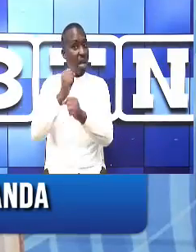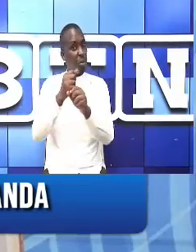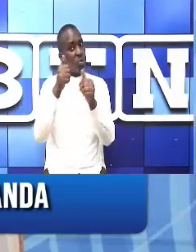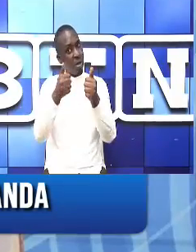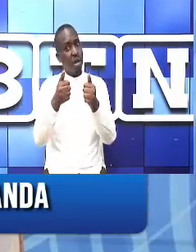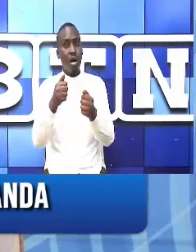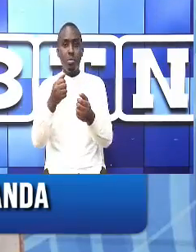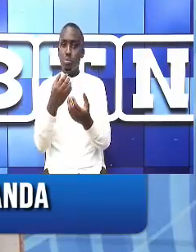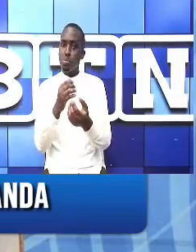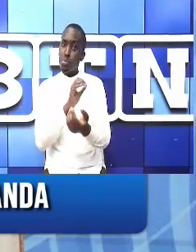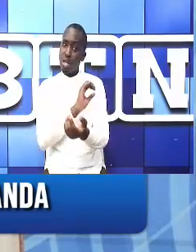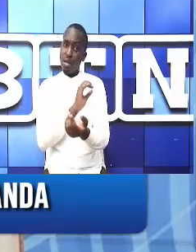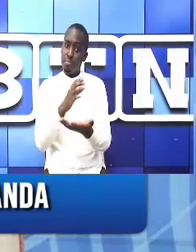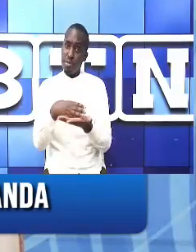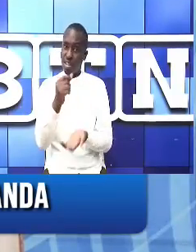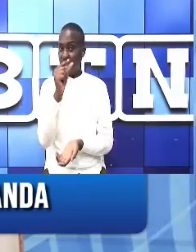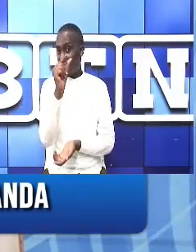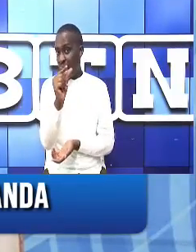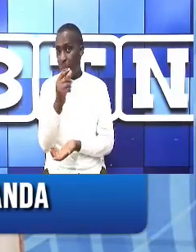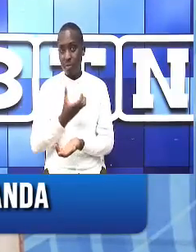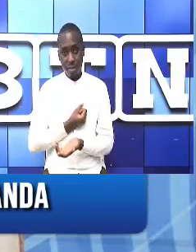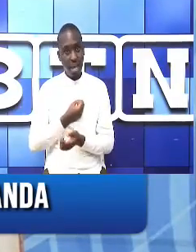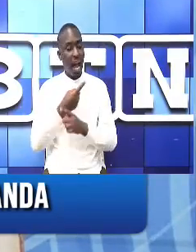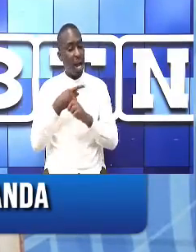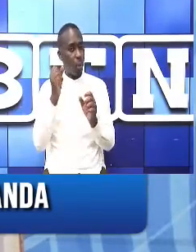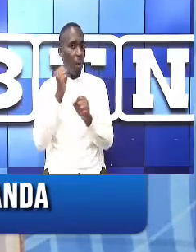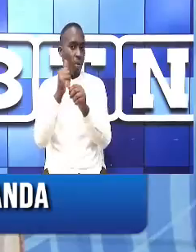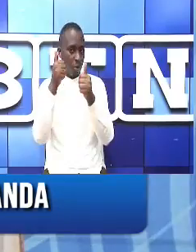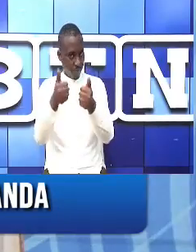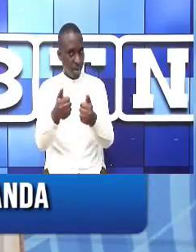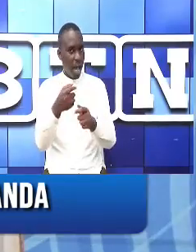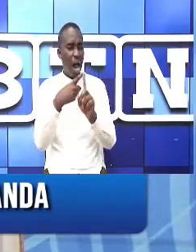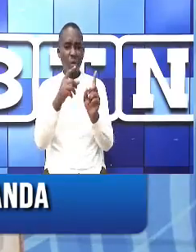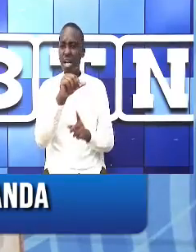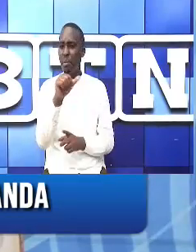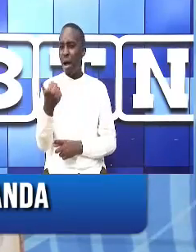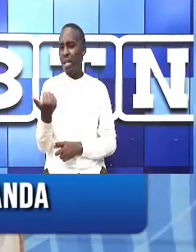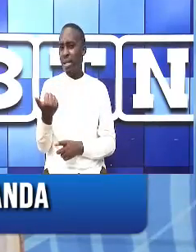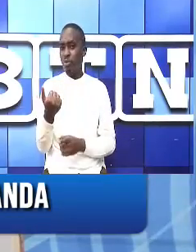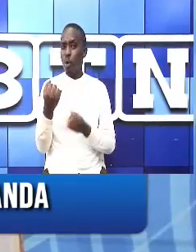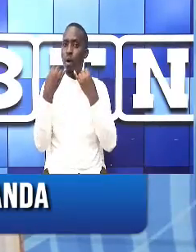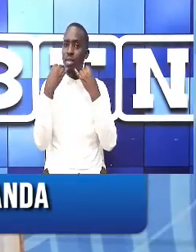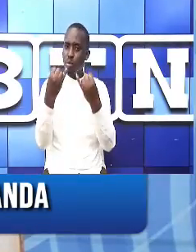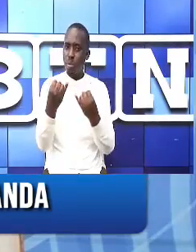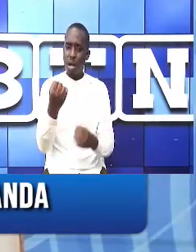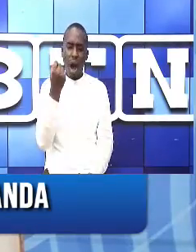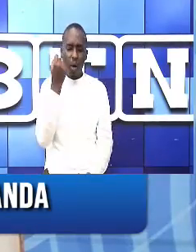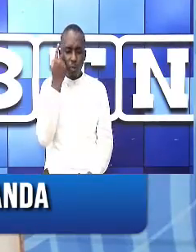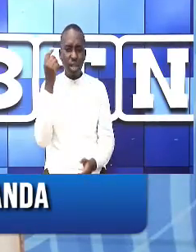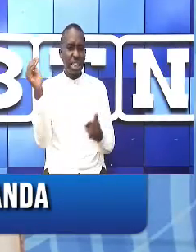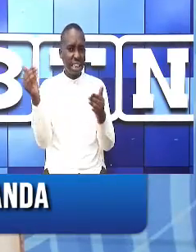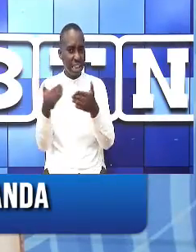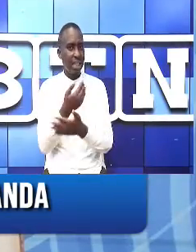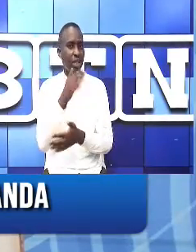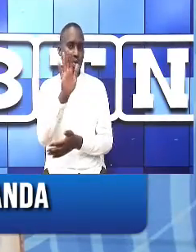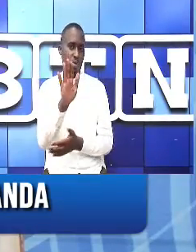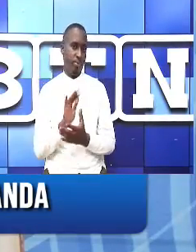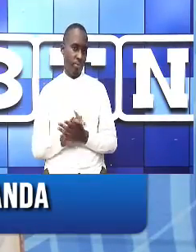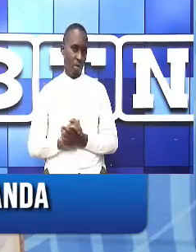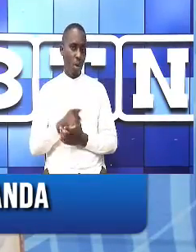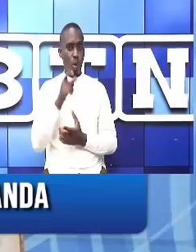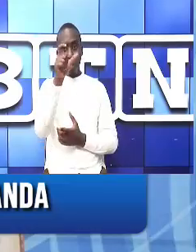cyangwa se ubushobozi bw'igihugu buhari ariko hakaba n'abandi wakimubwira kumva ni gishya kuri we ubu